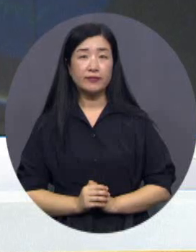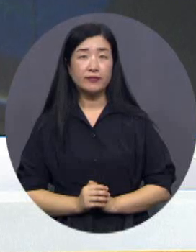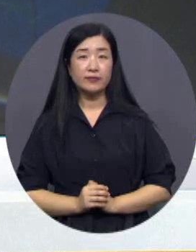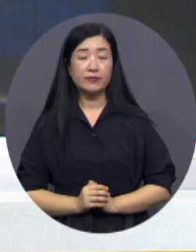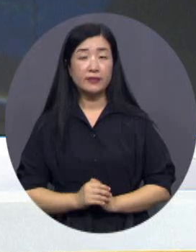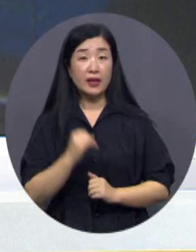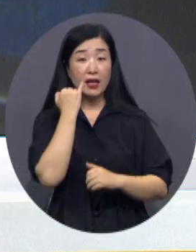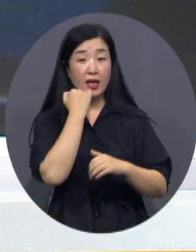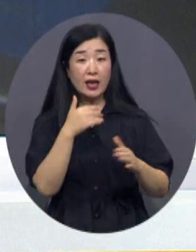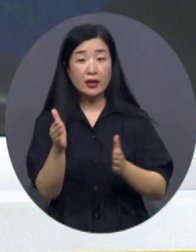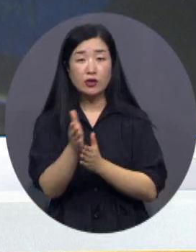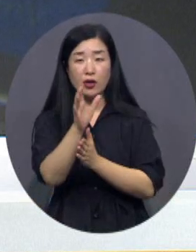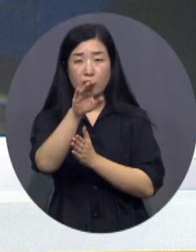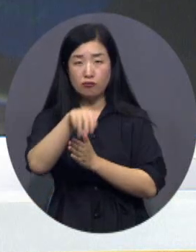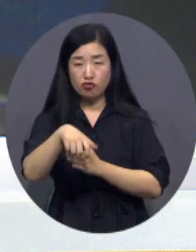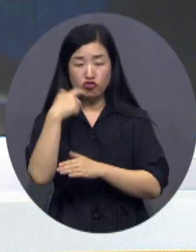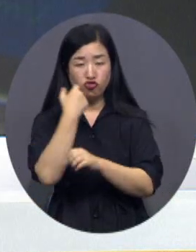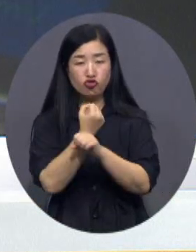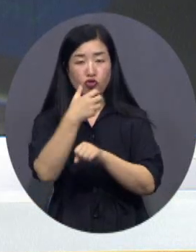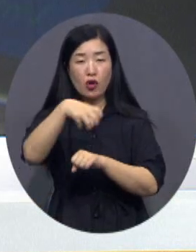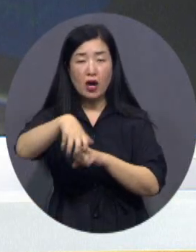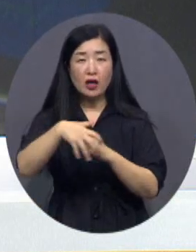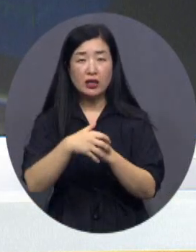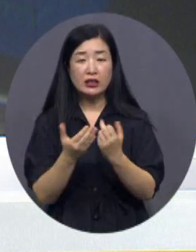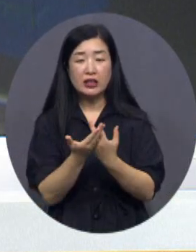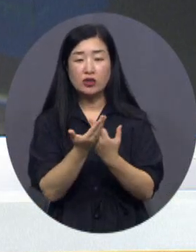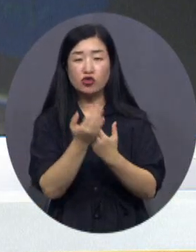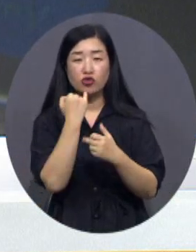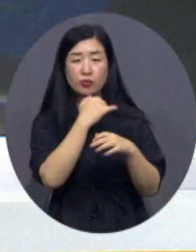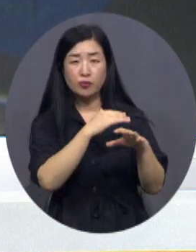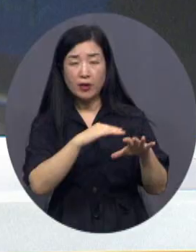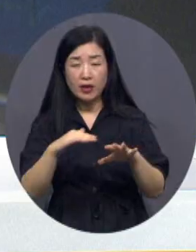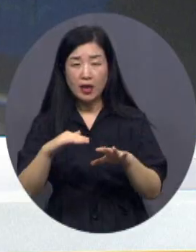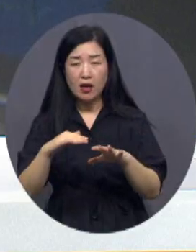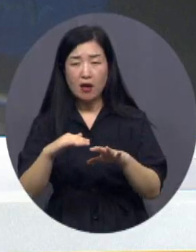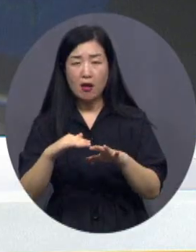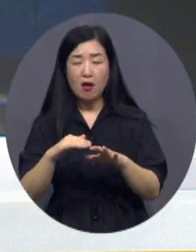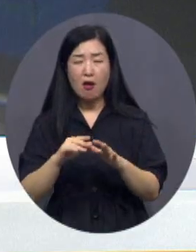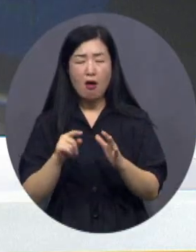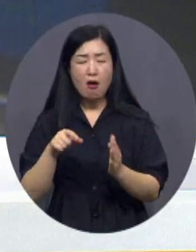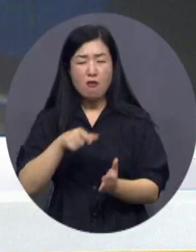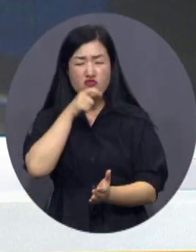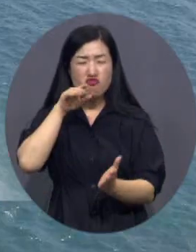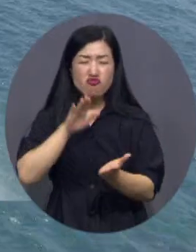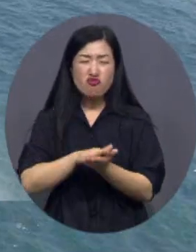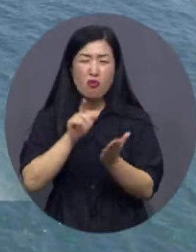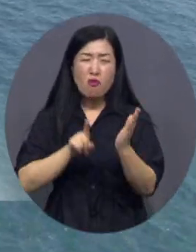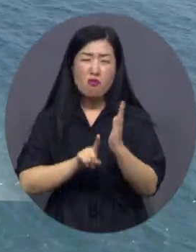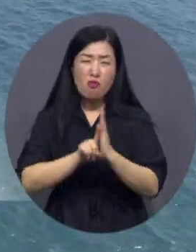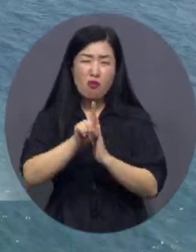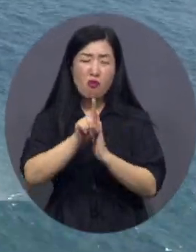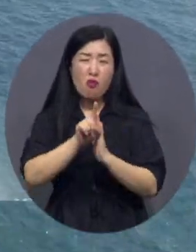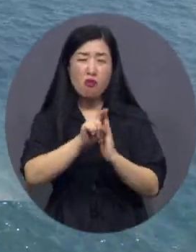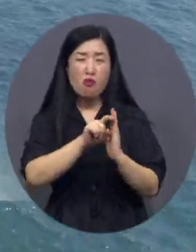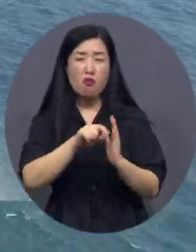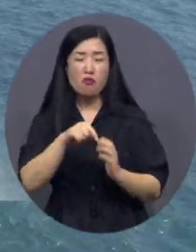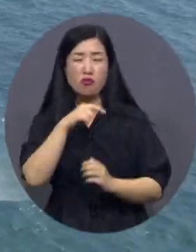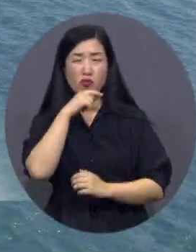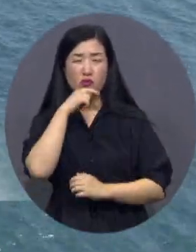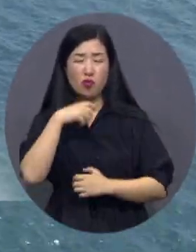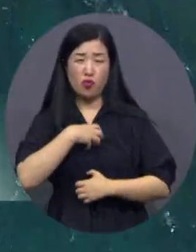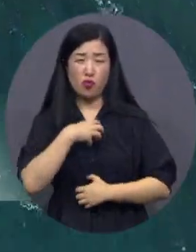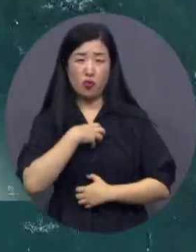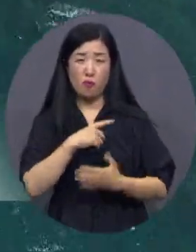해양수산부 국립수산과학원이 제주 연안에 고수원 경보를 발령했습니다 고소원 경부는 28도 이상의